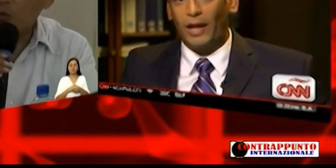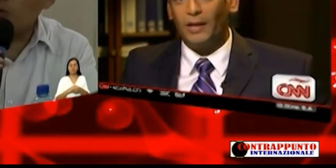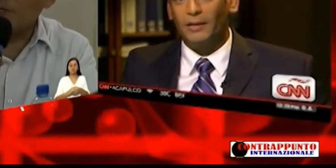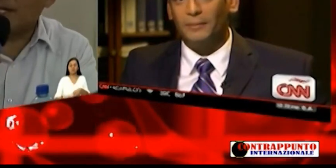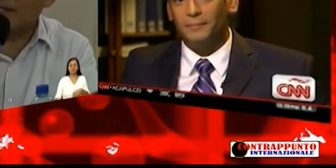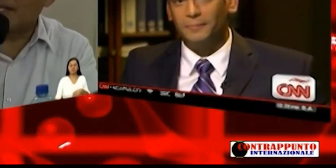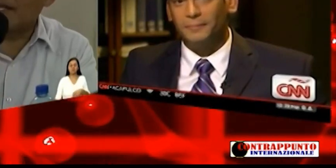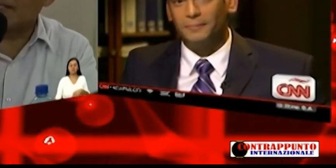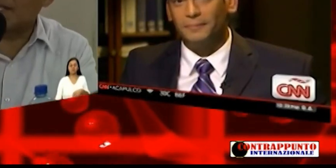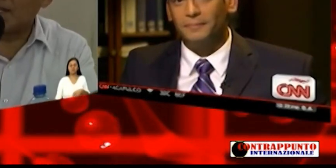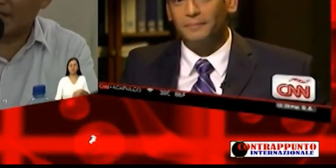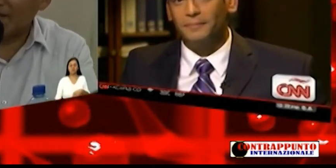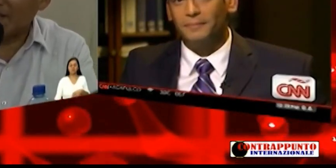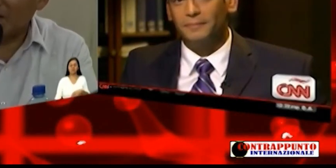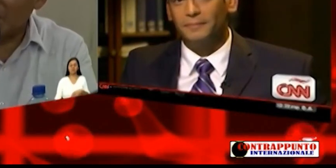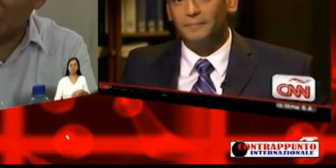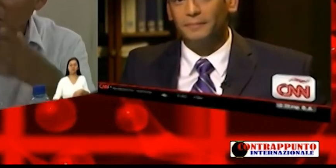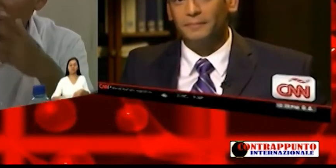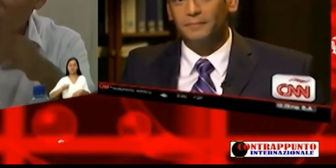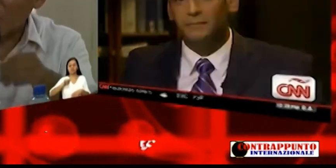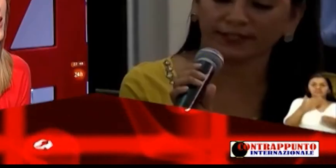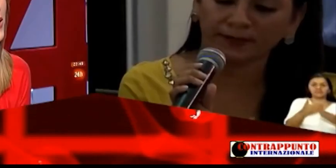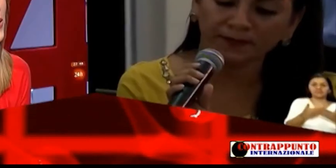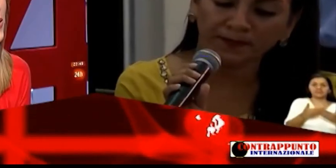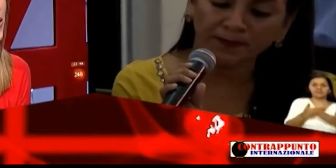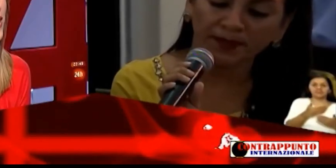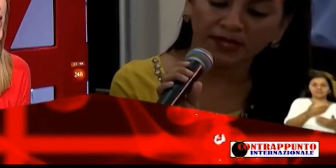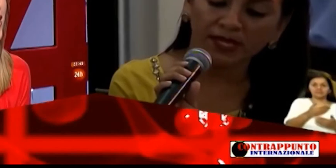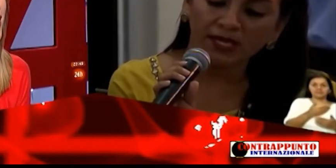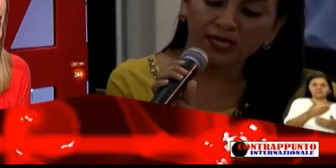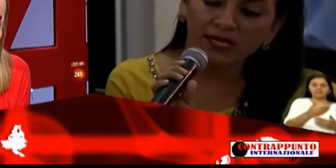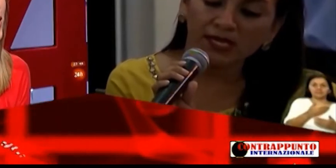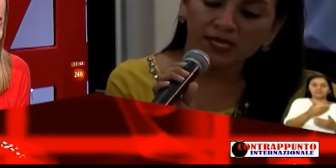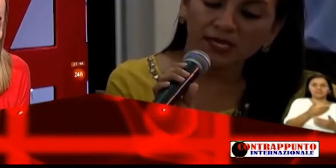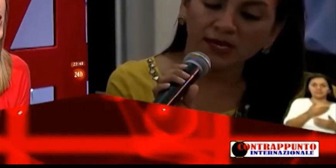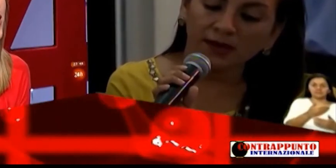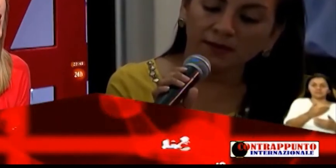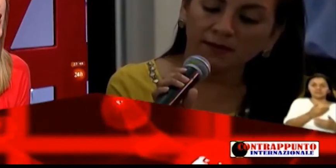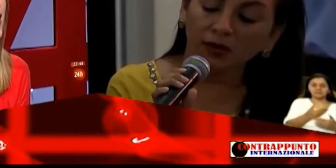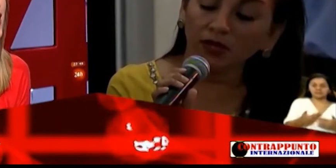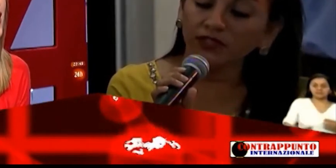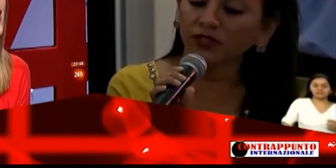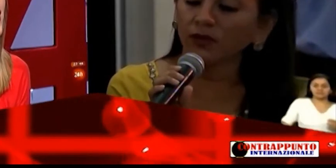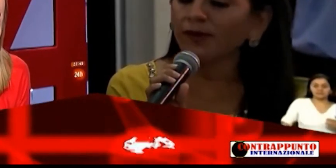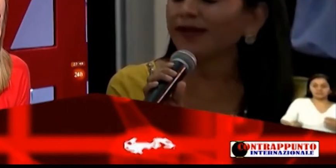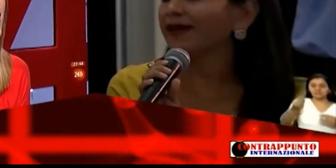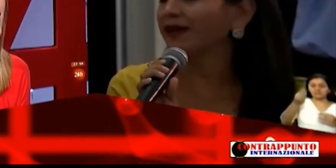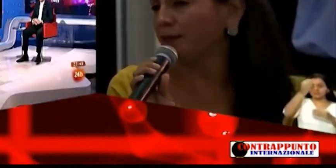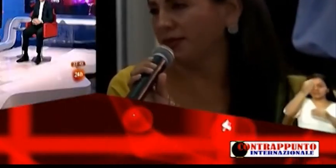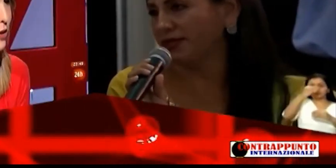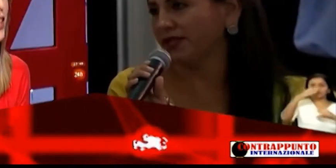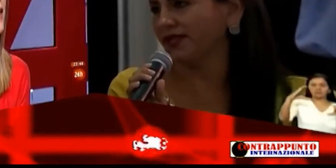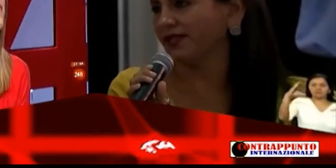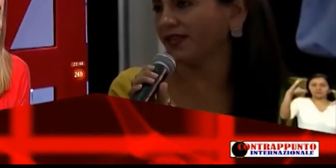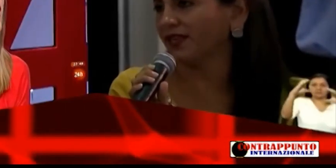Blanco, realizzato per deporre il presidente del Paraguay, Fernando Lugo, in realtà era un collaboratore